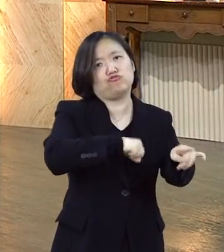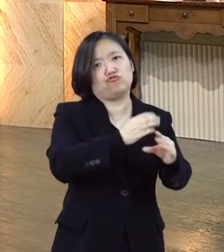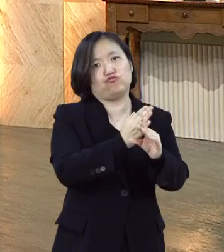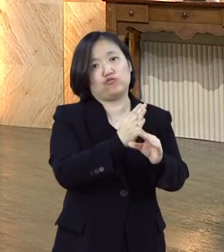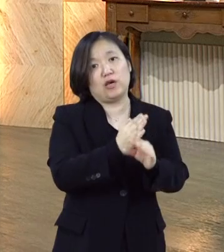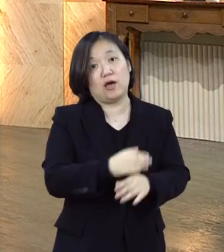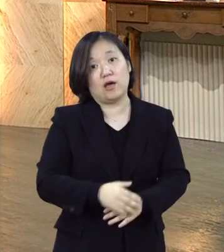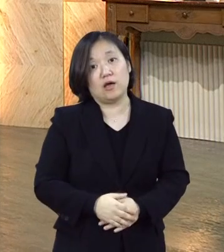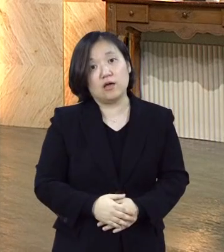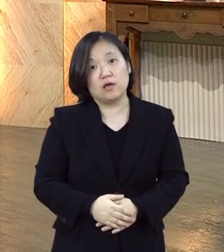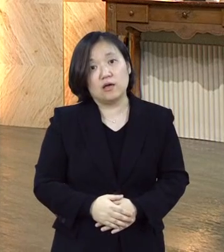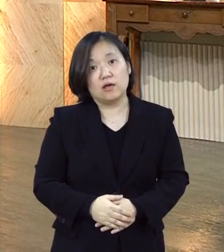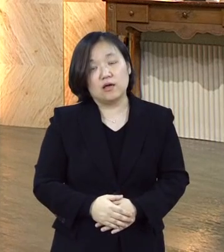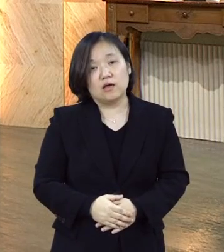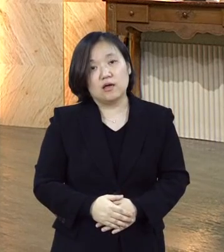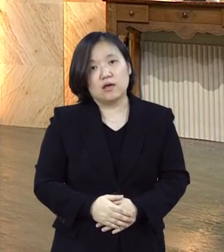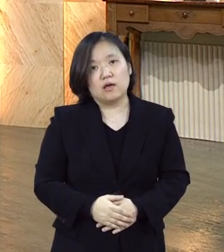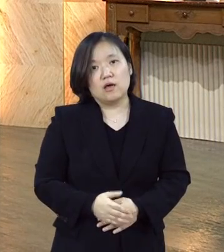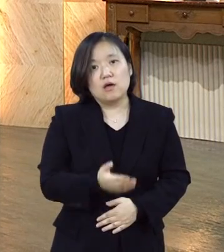비구들이여,